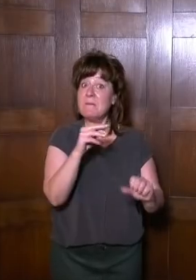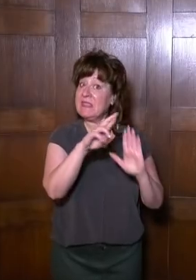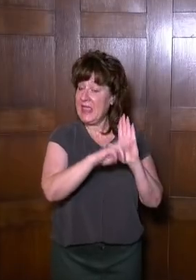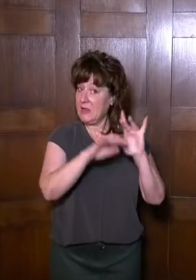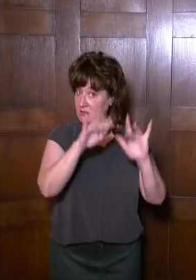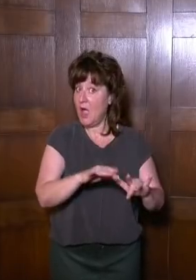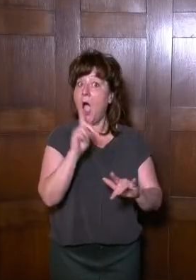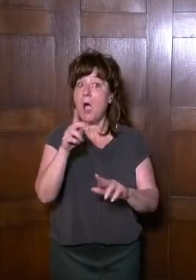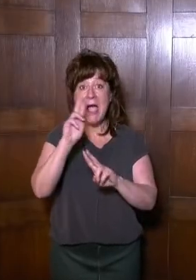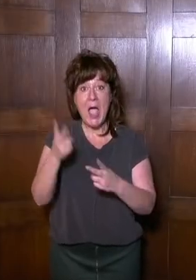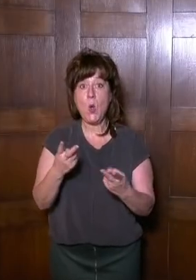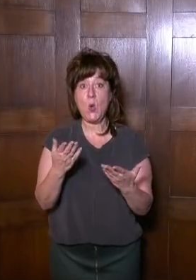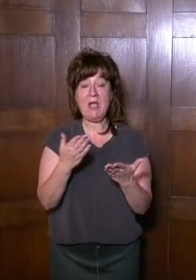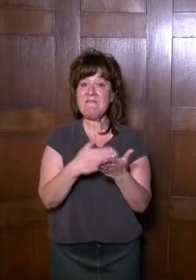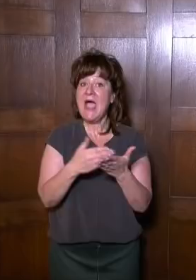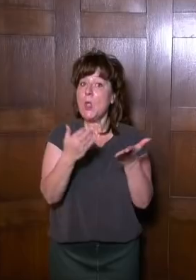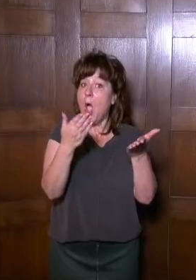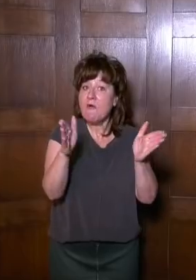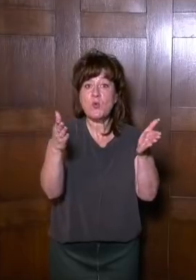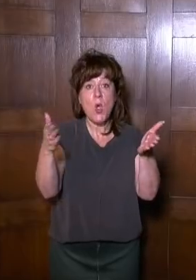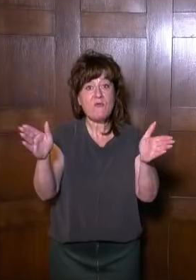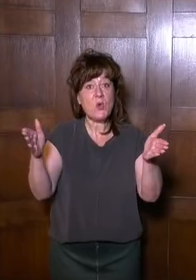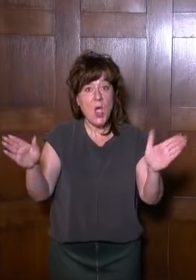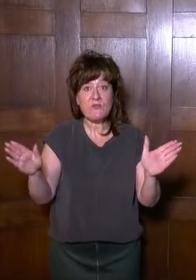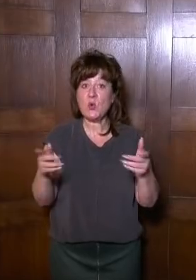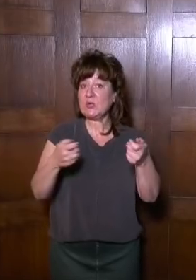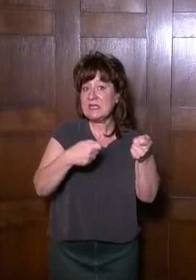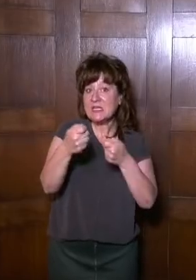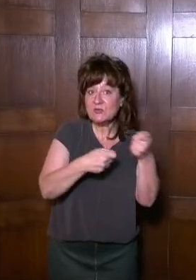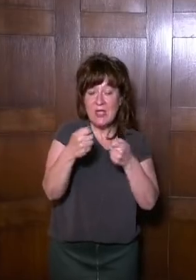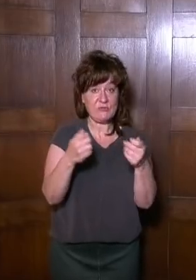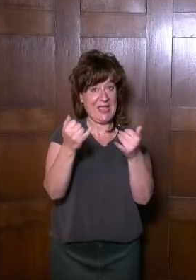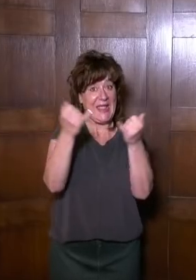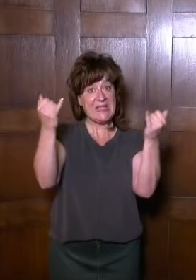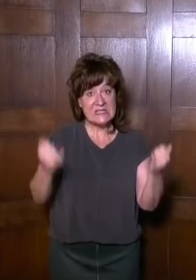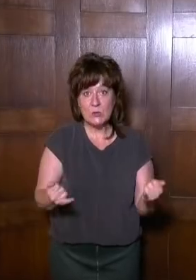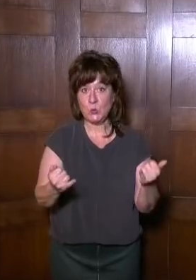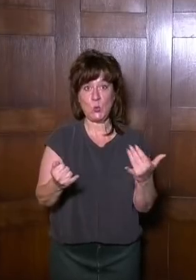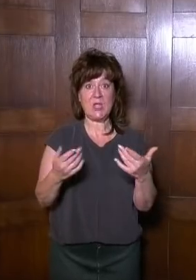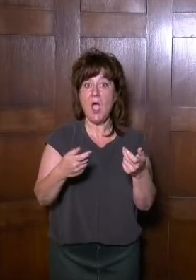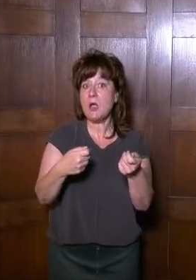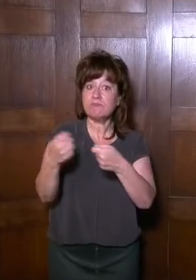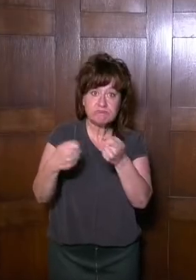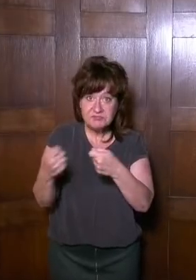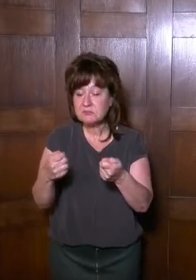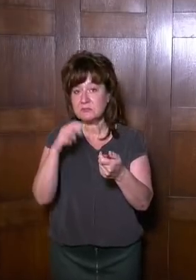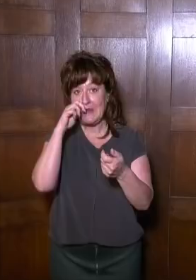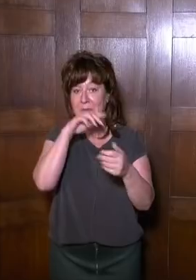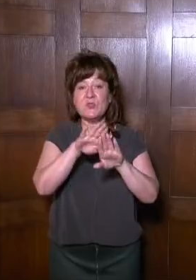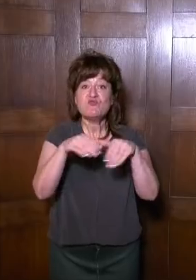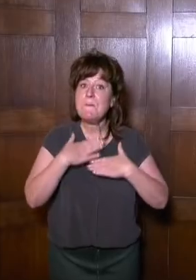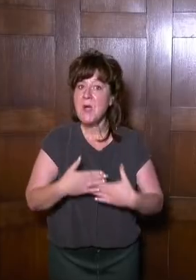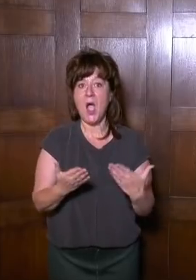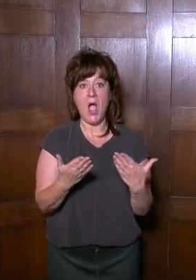aber auch natürlich, was weitere Öffnung von Geschäften, Institutionen und so weiter, Läden und